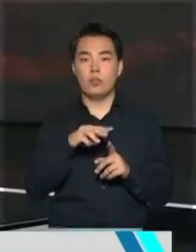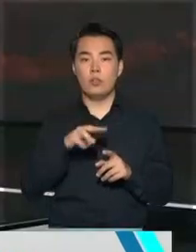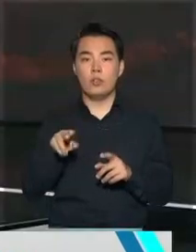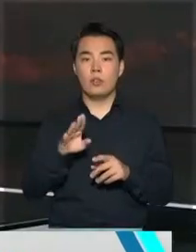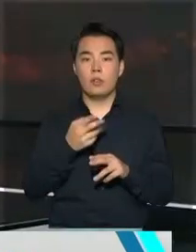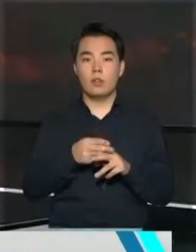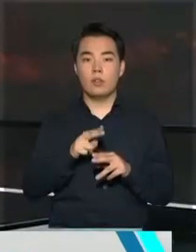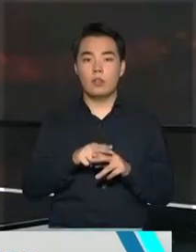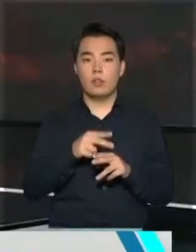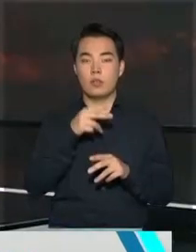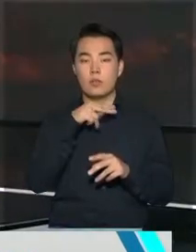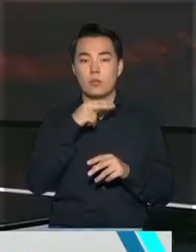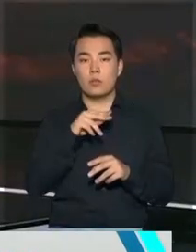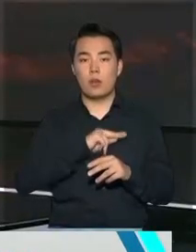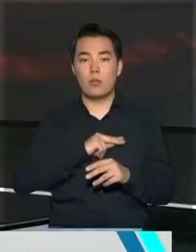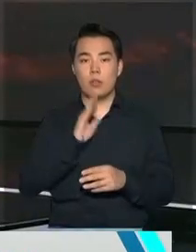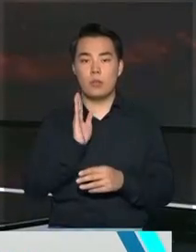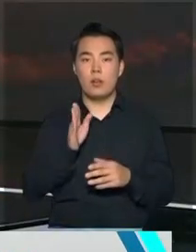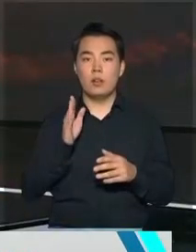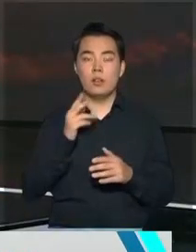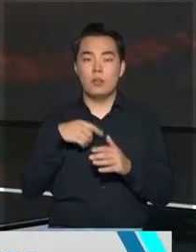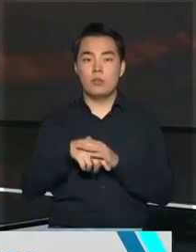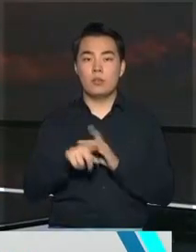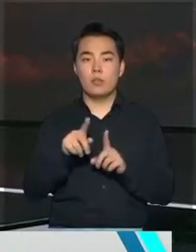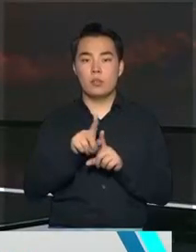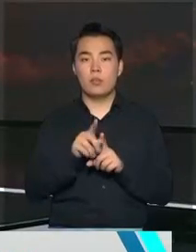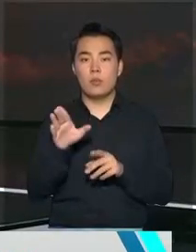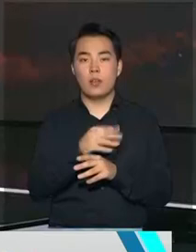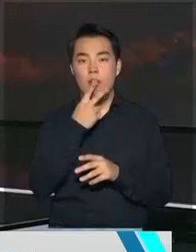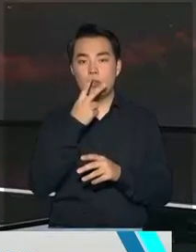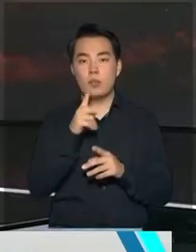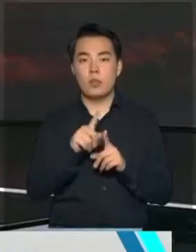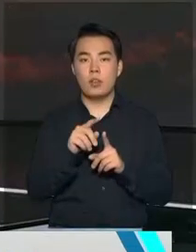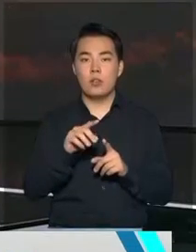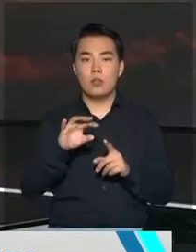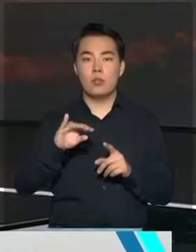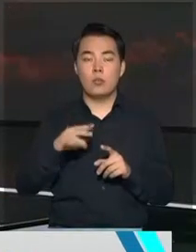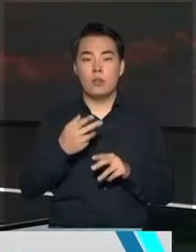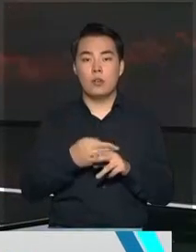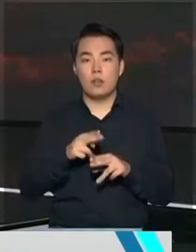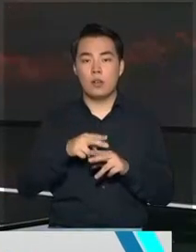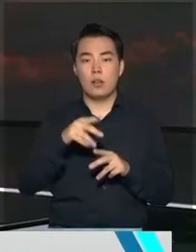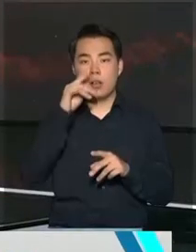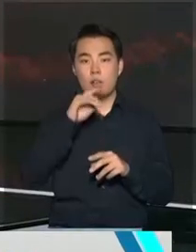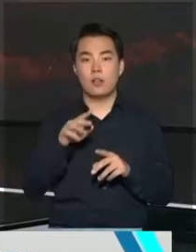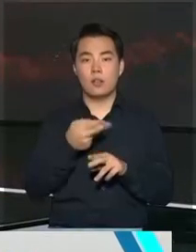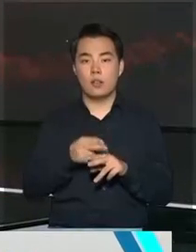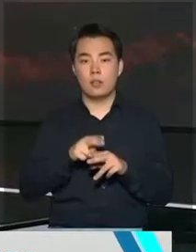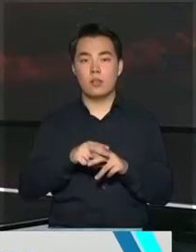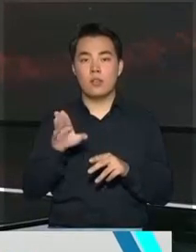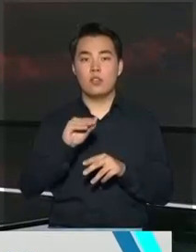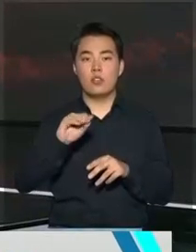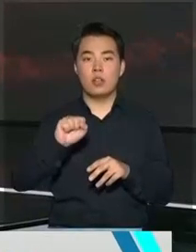болатын 130 нысан істеп тұр. Оның ішіндегі көш бастап тұрған бұл біздің оңтүстік өңірлер. Бірінші орында алатын болсақ, бұл